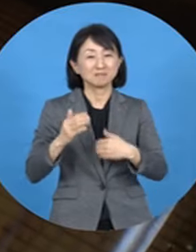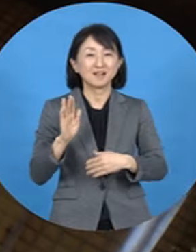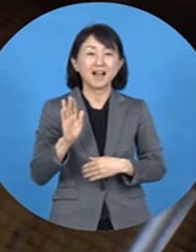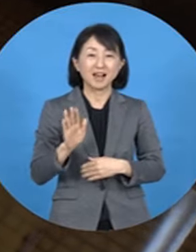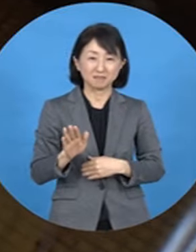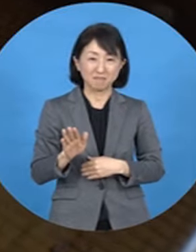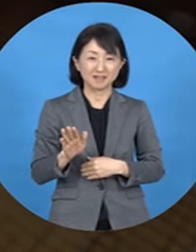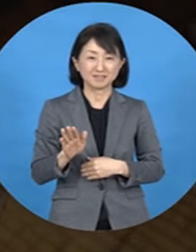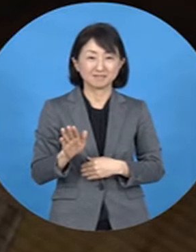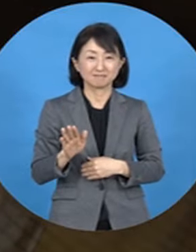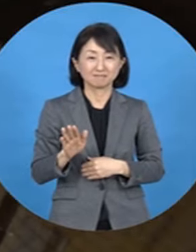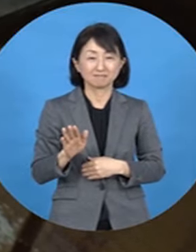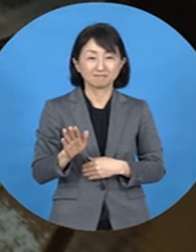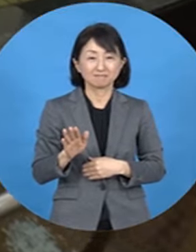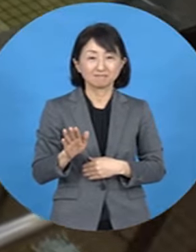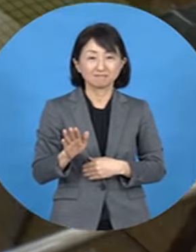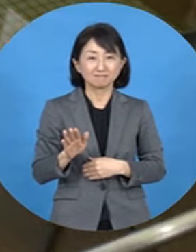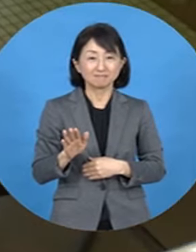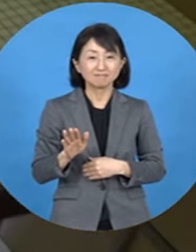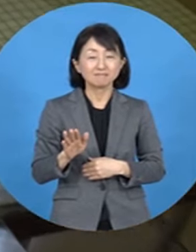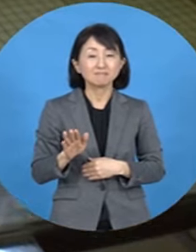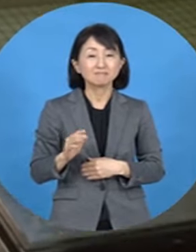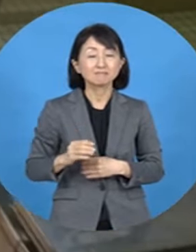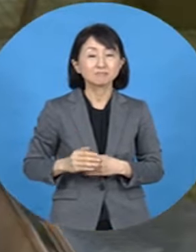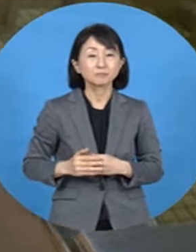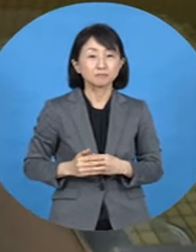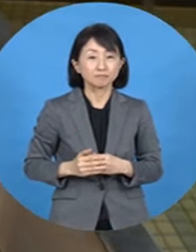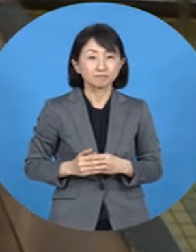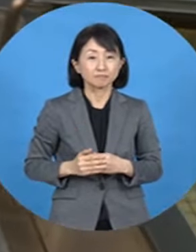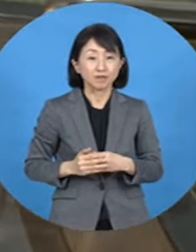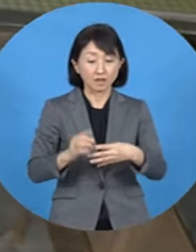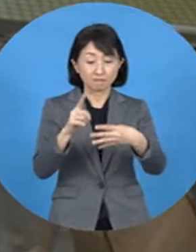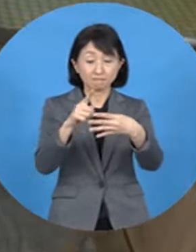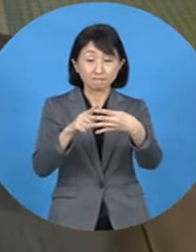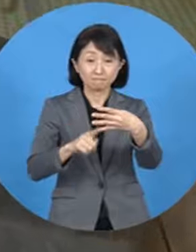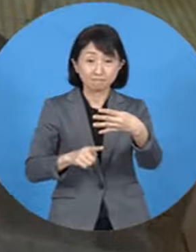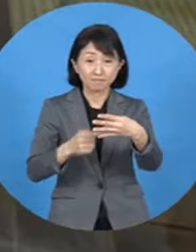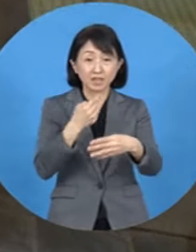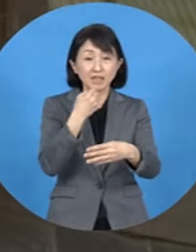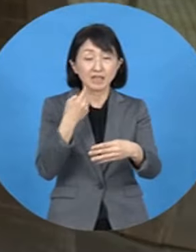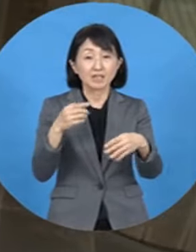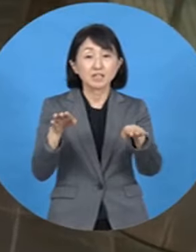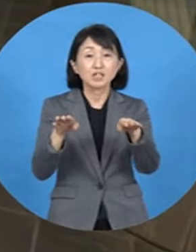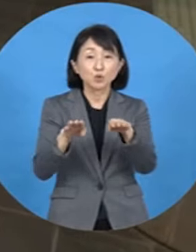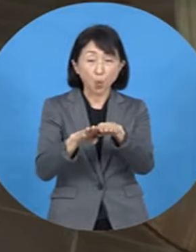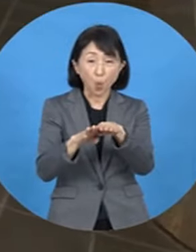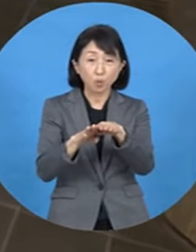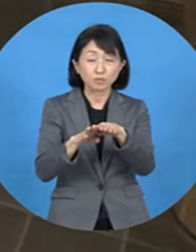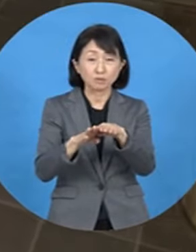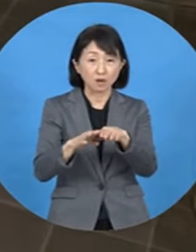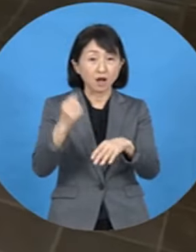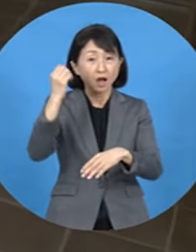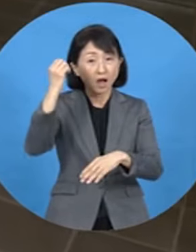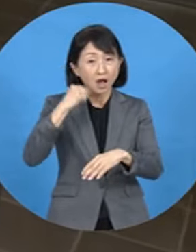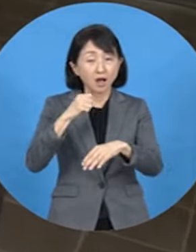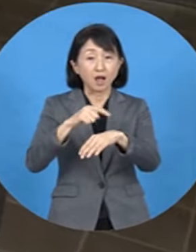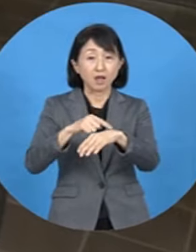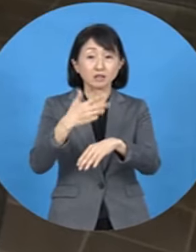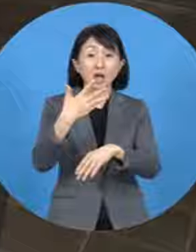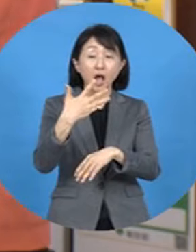そしてお客さんのリフレッシュを兼ねて日曜日は朝湯として8時から営業しているそうです